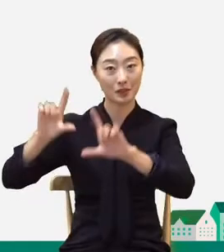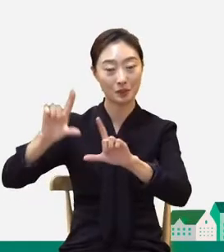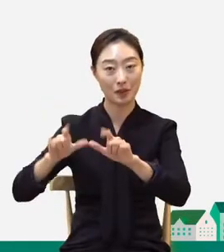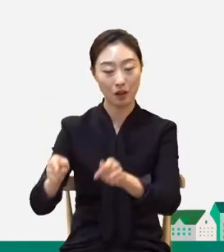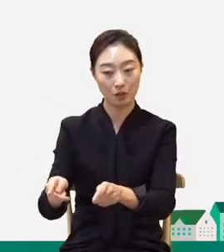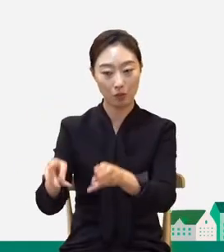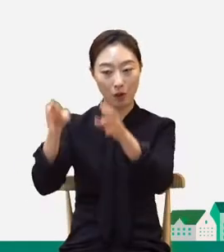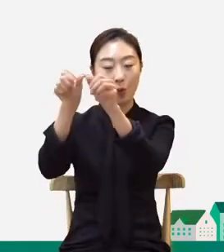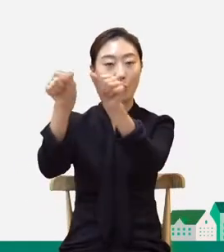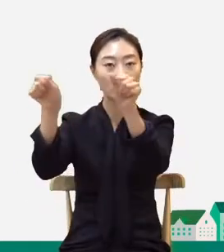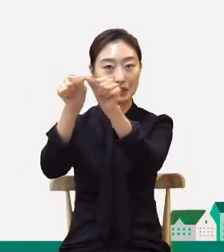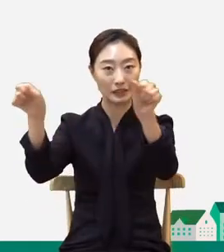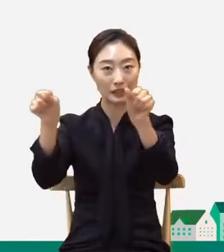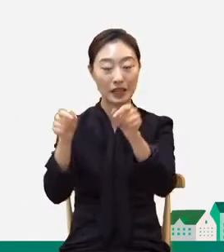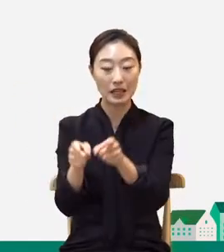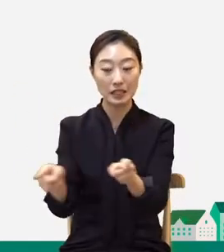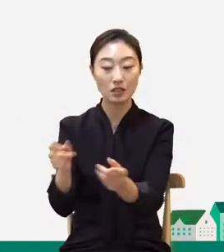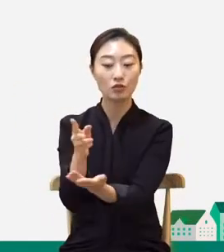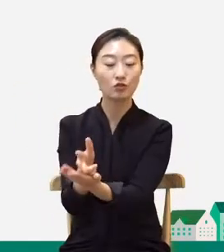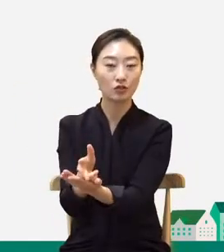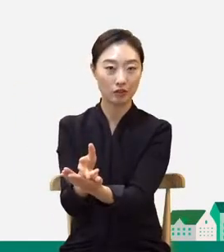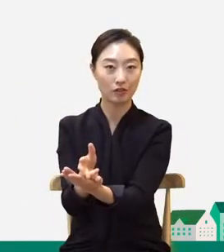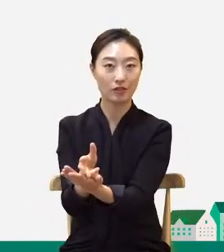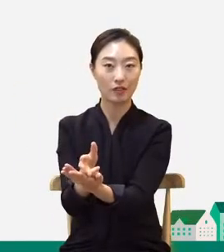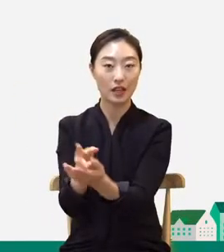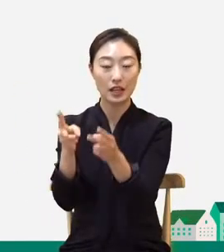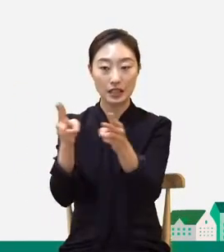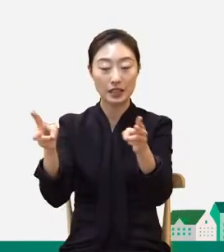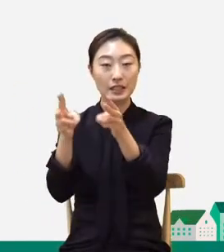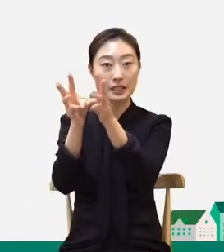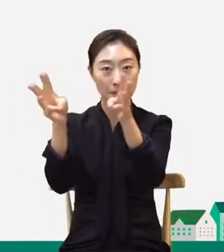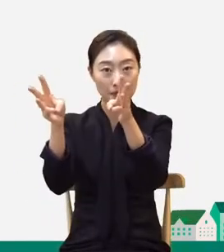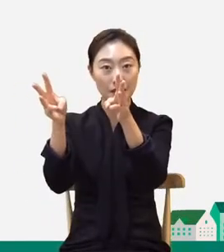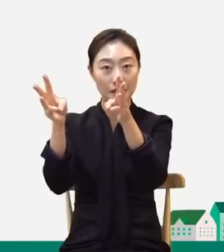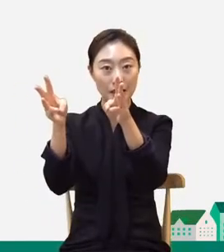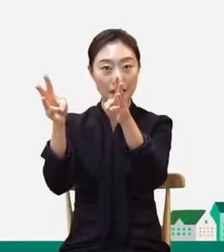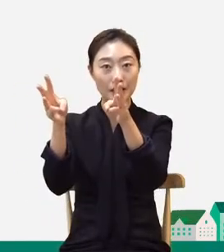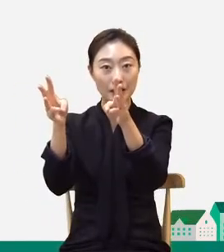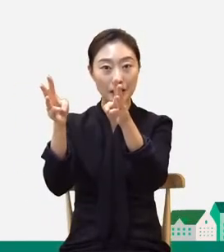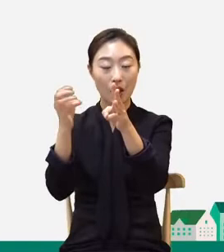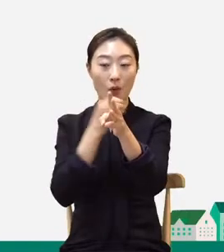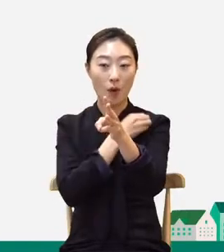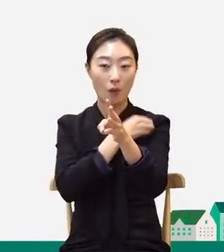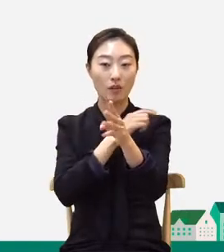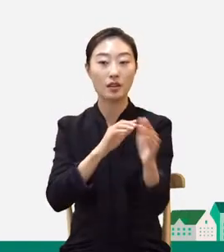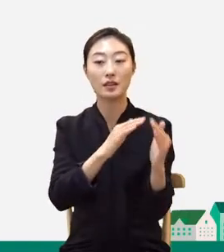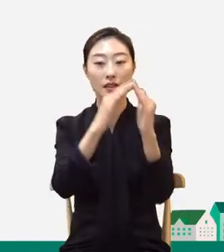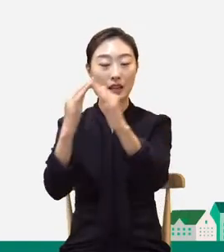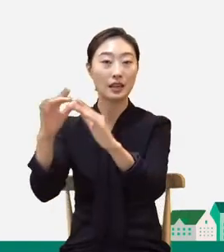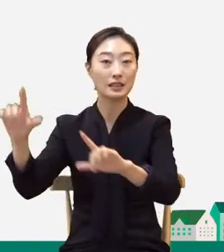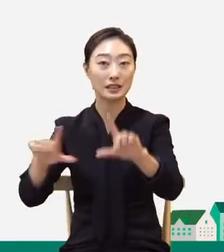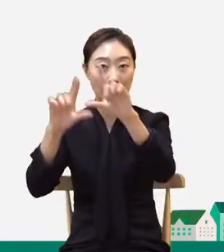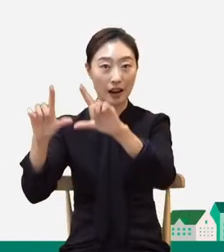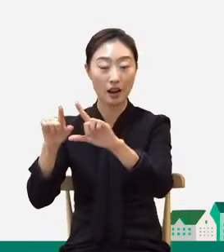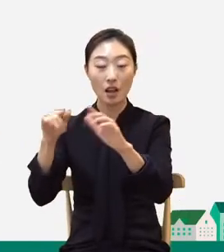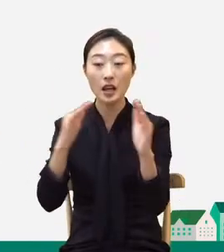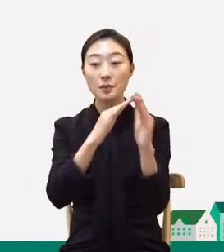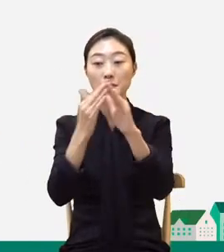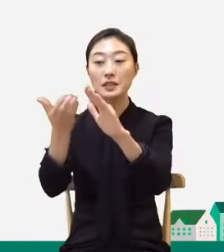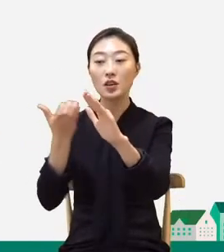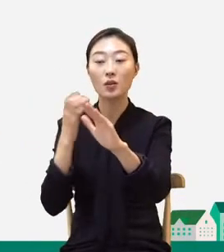5층 건물이고요. 1층은 주차장입니다. 그리고 2층, 3층에서 저희 회원들이 생활하고 계시고요. 여기는 입주 전